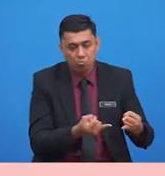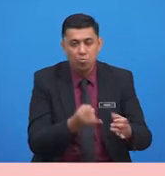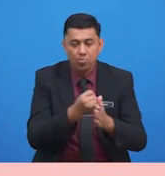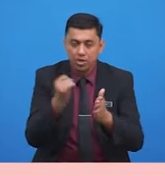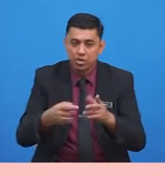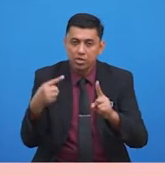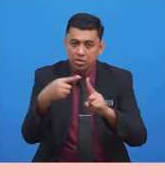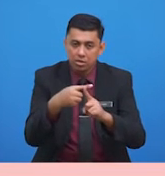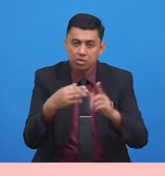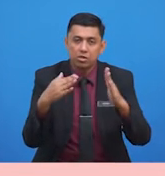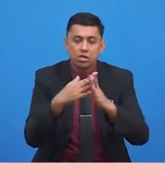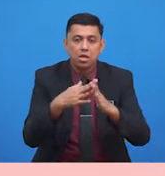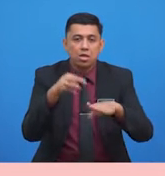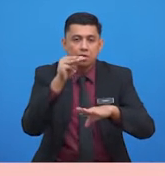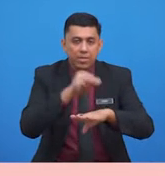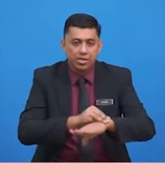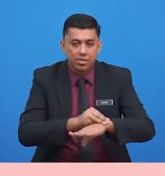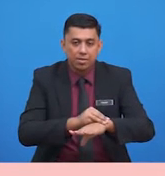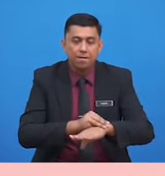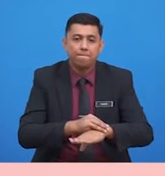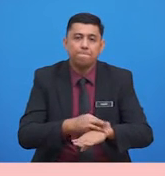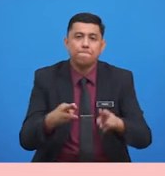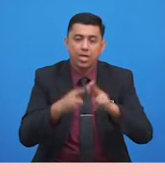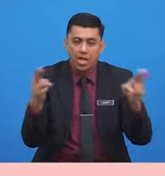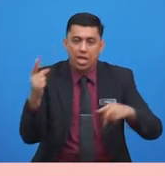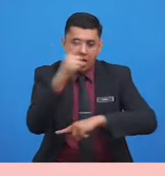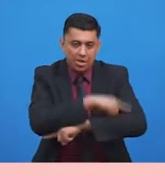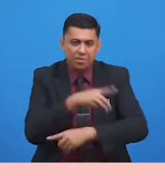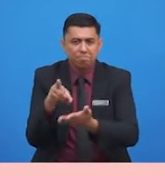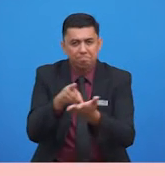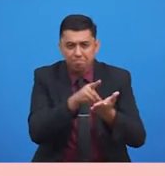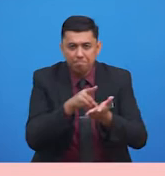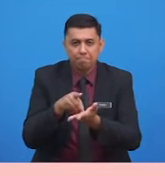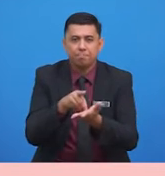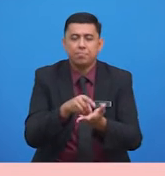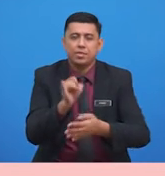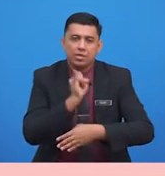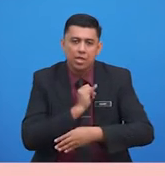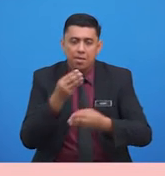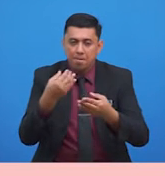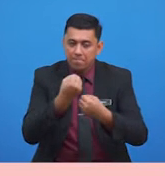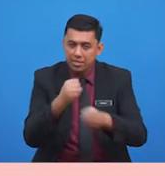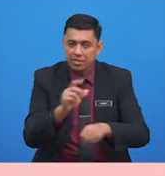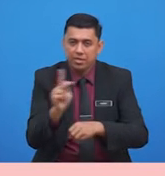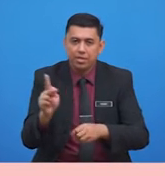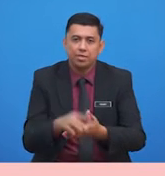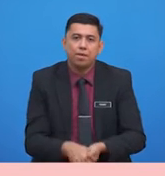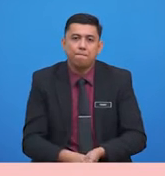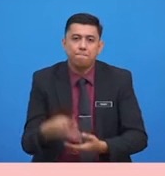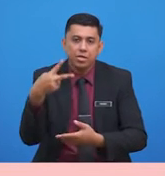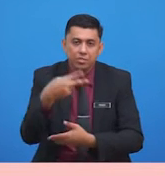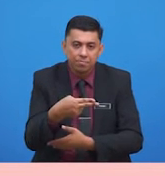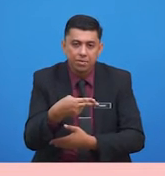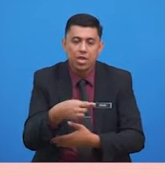jiran ke rumah semasa perayaan Hari Dipawali. Saya menyediakan